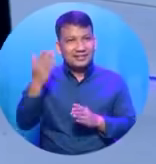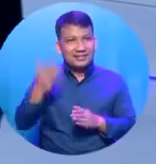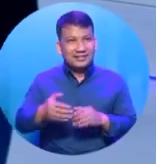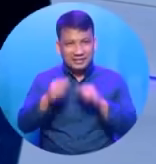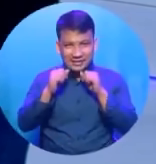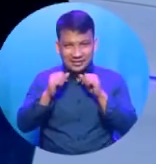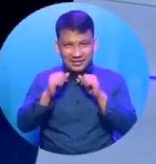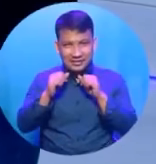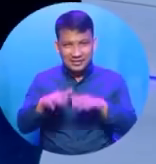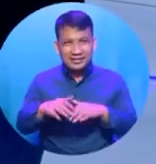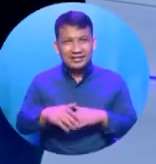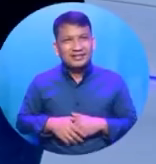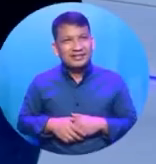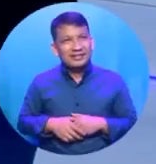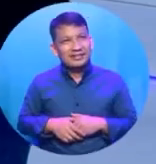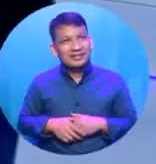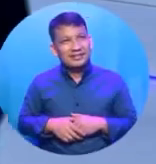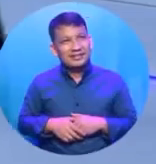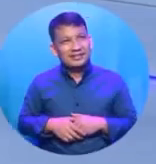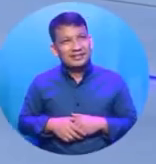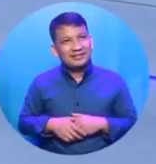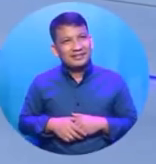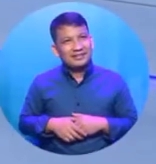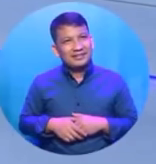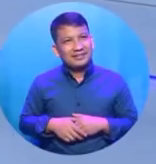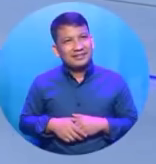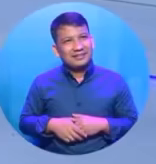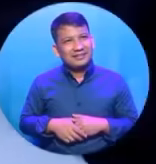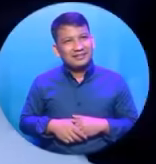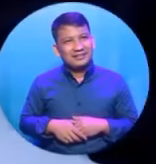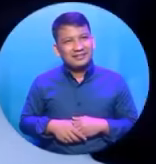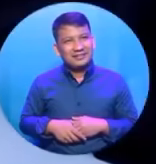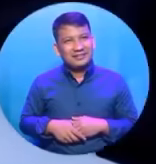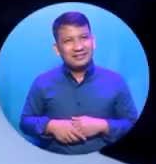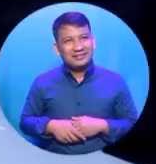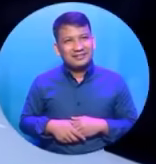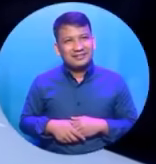po. Ingat po palagi. Thank you po. Okay.